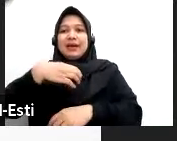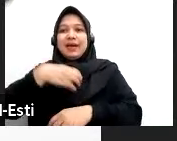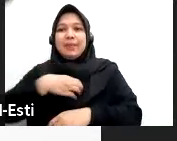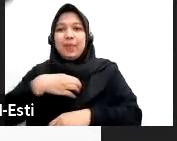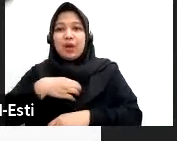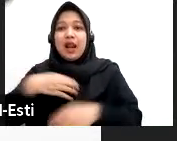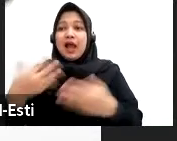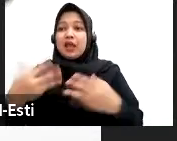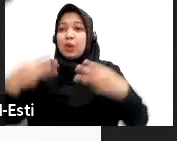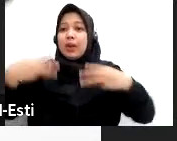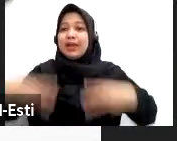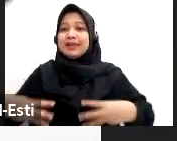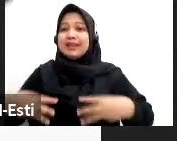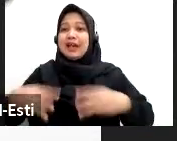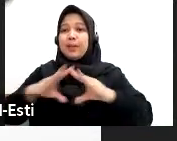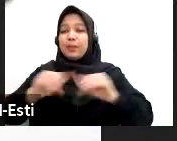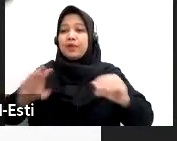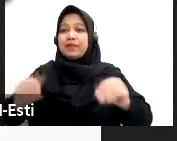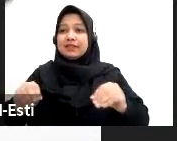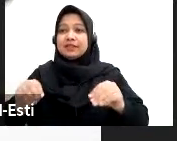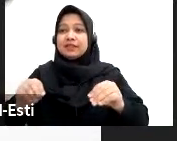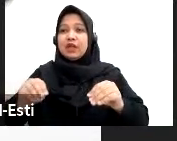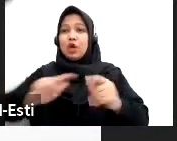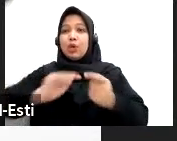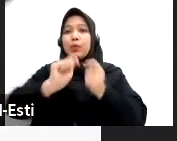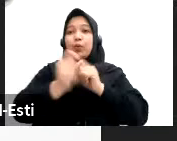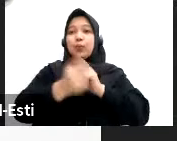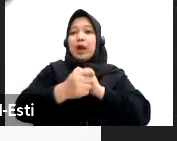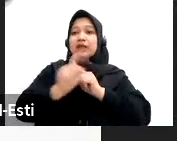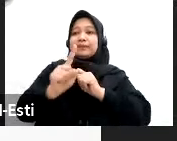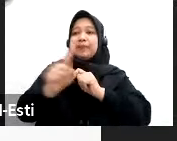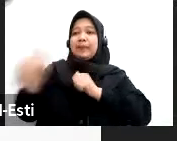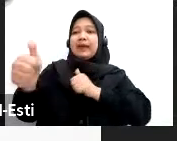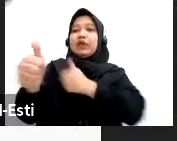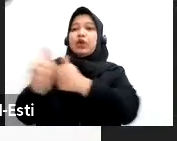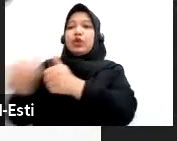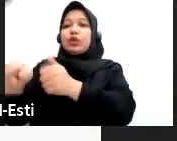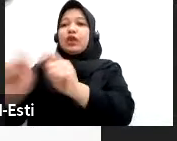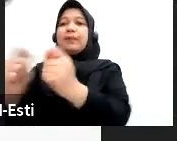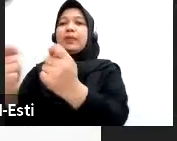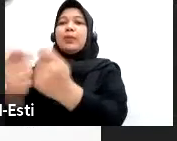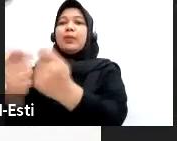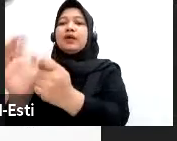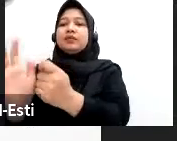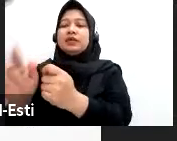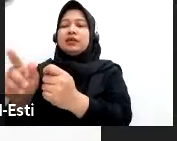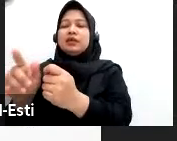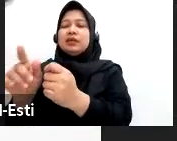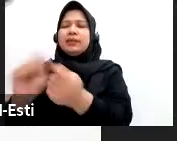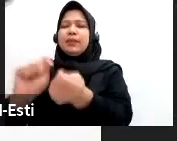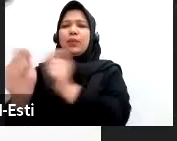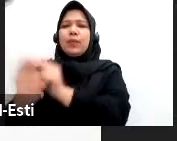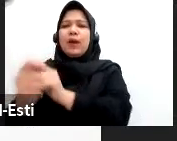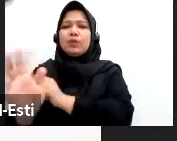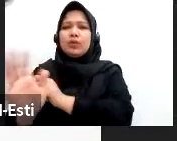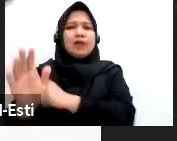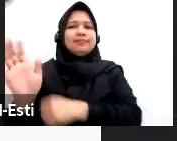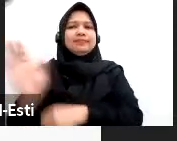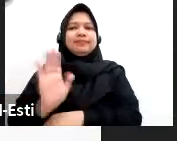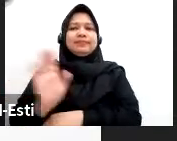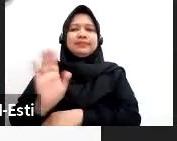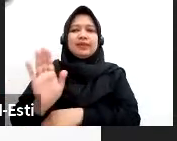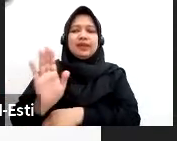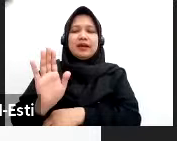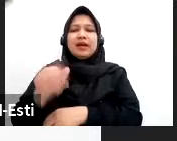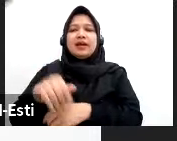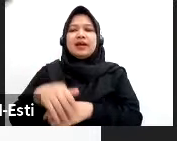harus berubah mengikuti Perubahan tersebut jadi eh di dalam